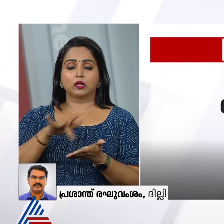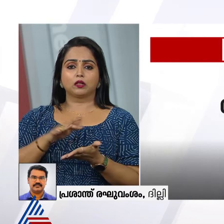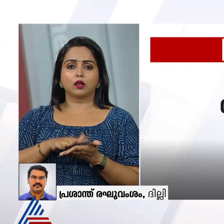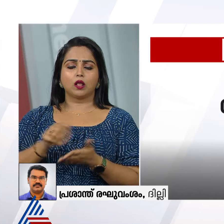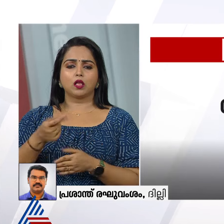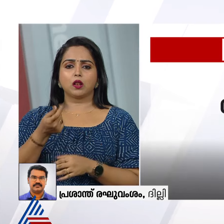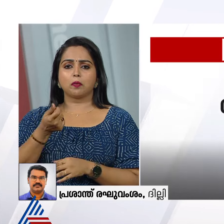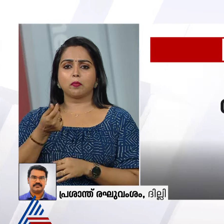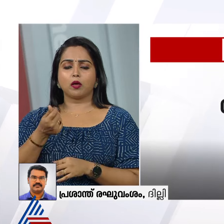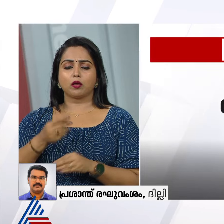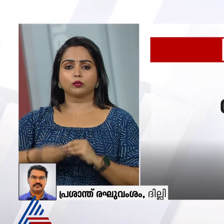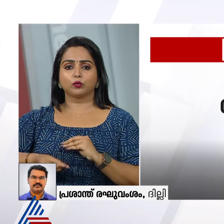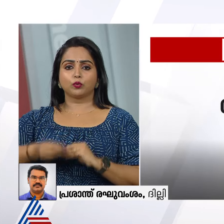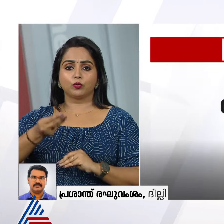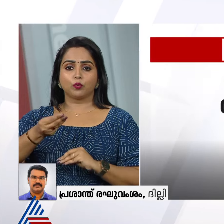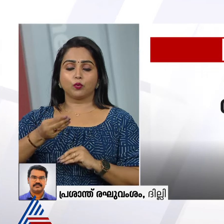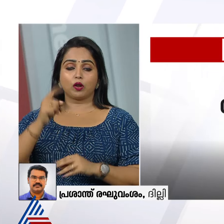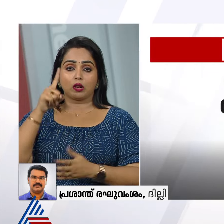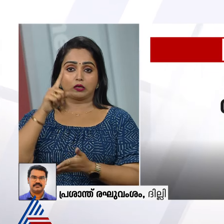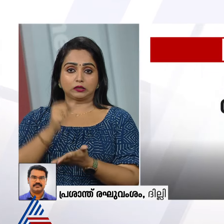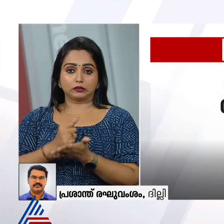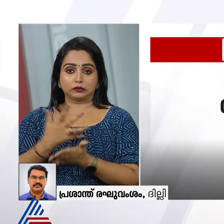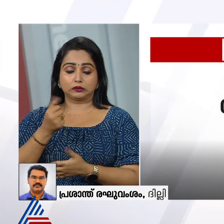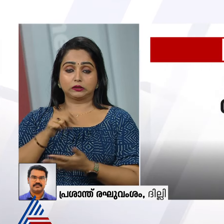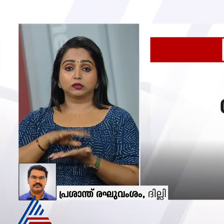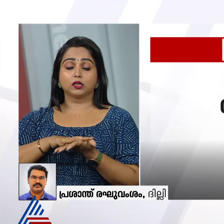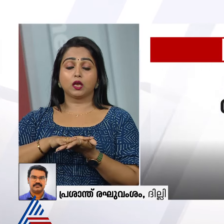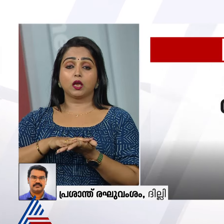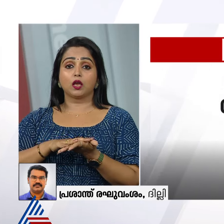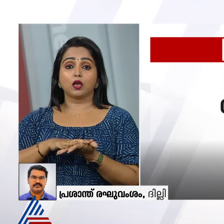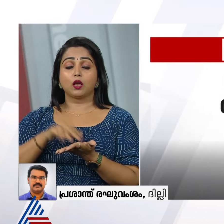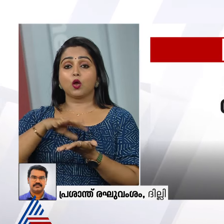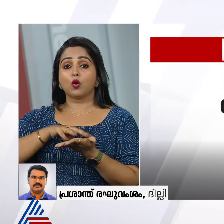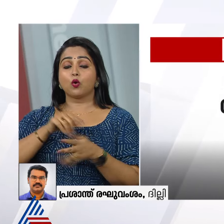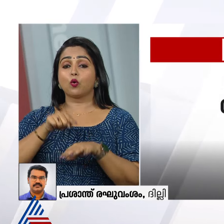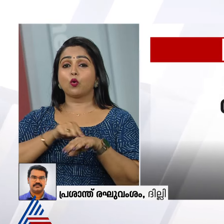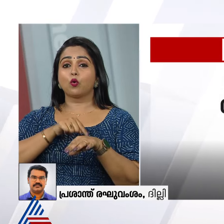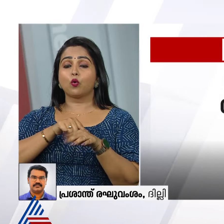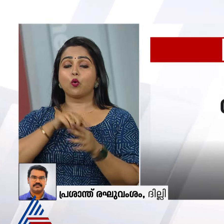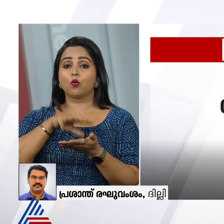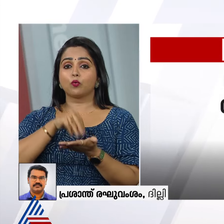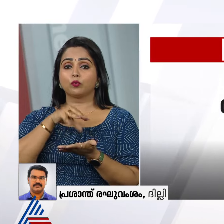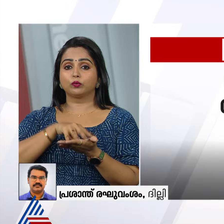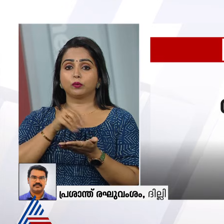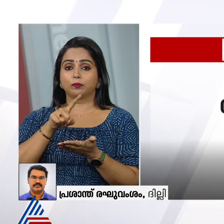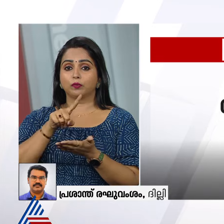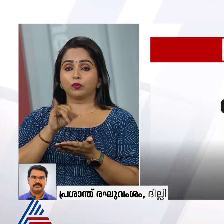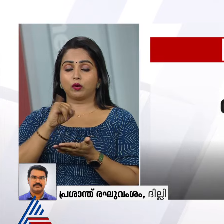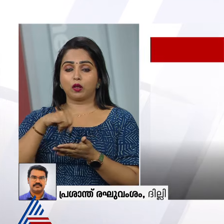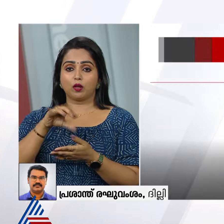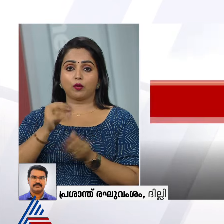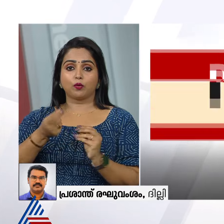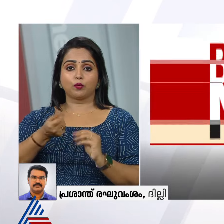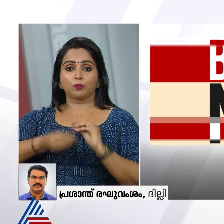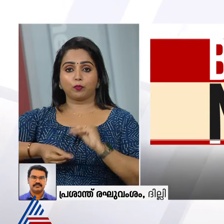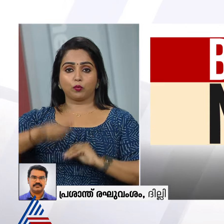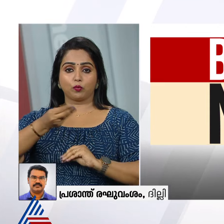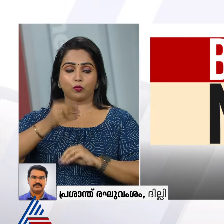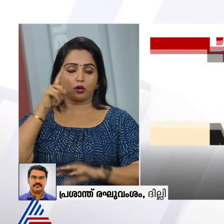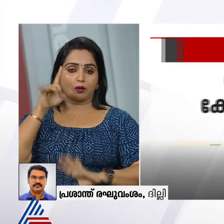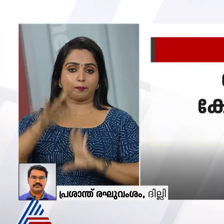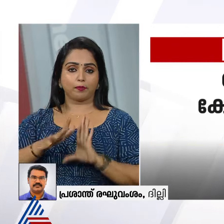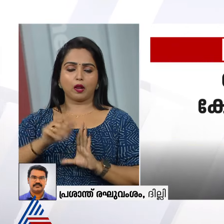ഉയർത്താനുള്ള തീരുമാനവും മന്ത്രിസഭ കൈക്കൊണ്ടിട്ടുണ്ട്. ഗോതമ്പിന് ഇത് 150 രൂപ ക്വിന്റലിന് കൂടാനുള്ള തീരുമാനമാണ് കൈക്കൊണ്ടിരിക്കുന്നത്.